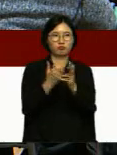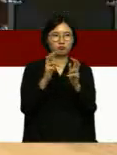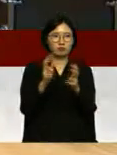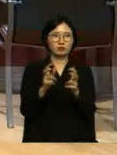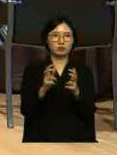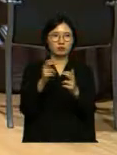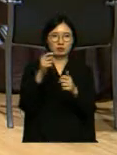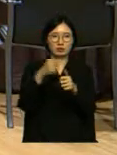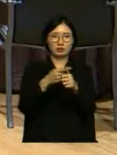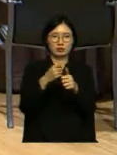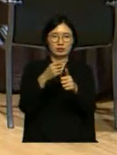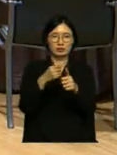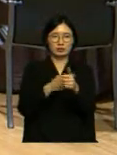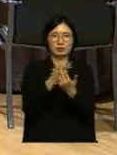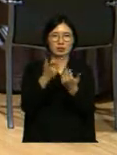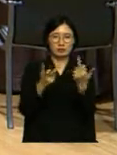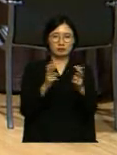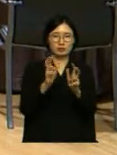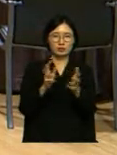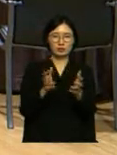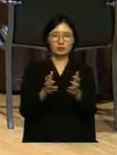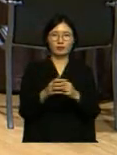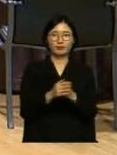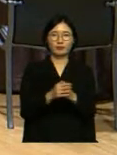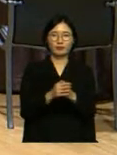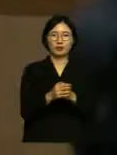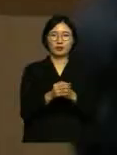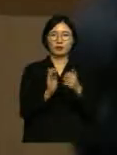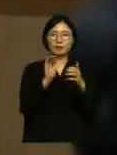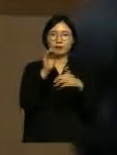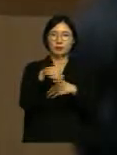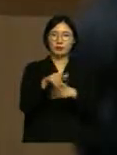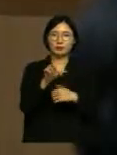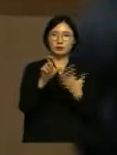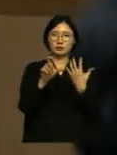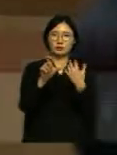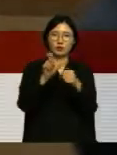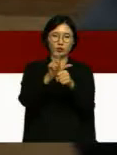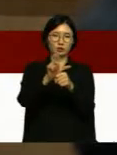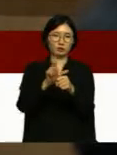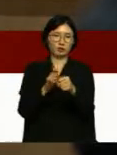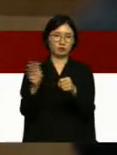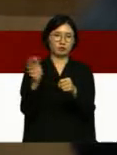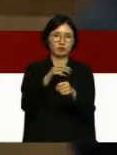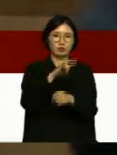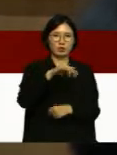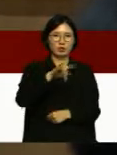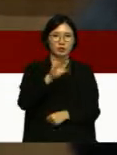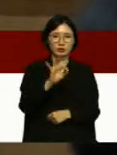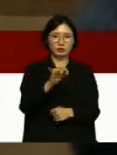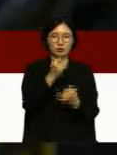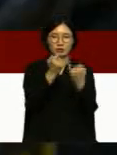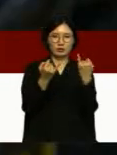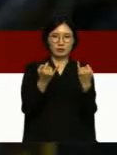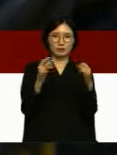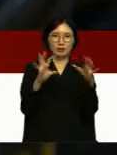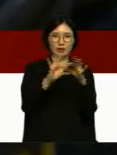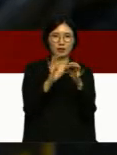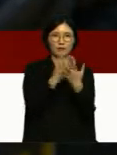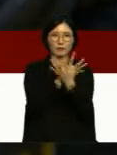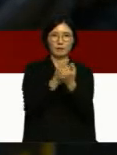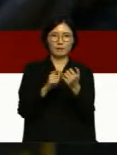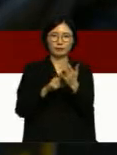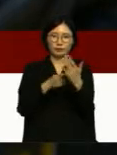사업이라든지. 지자체의 교류사업 사례를 보면 파주시는 15년 전부터 개성시와 자매결연을 추진하고